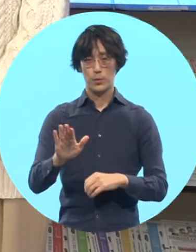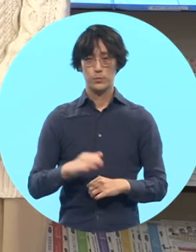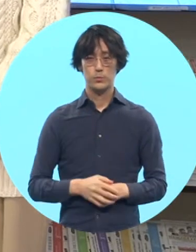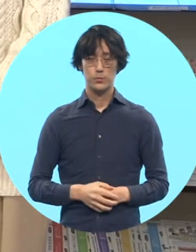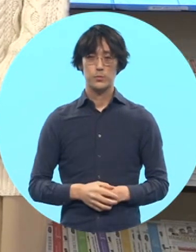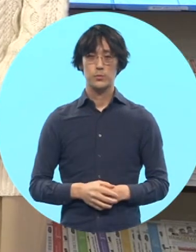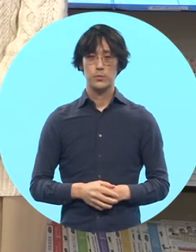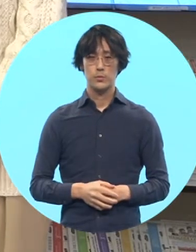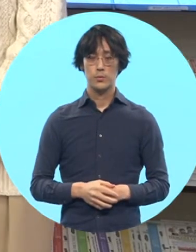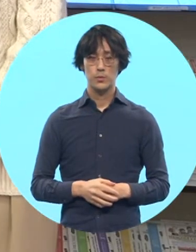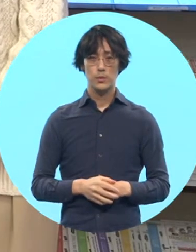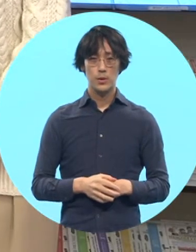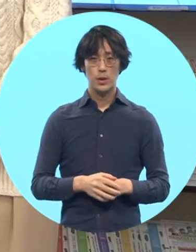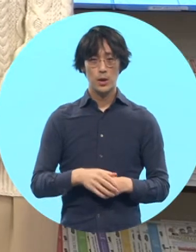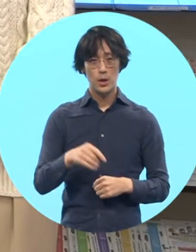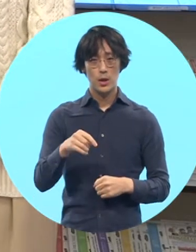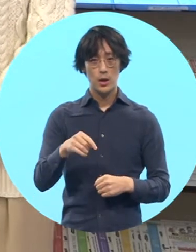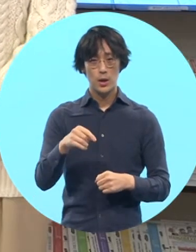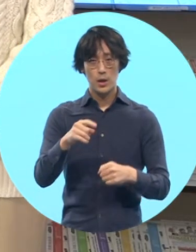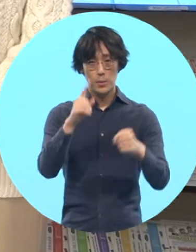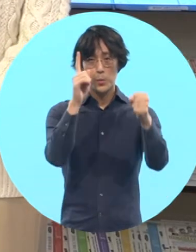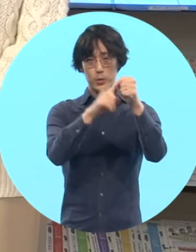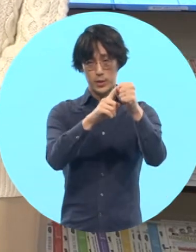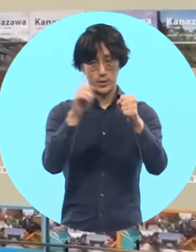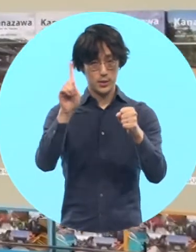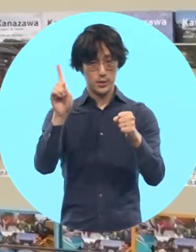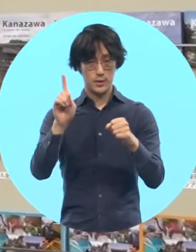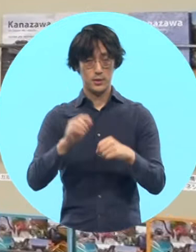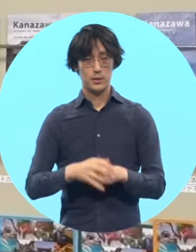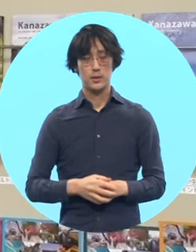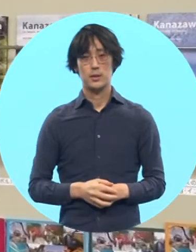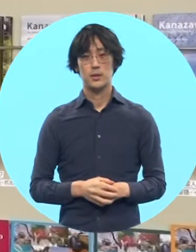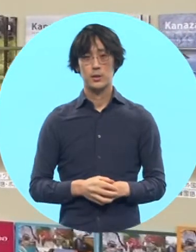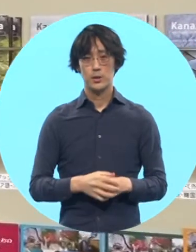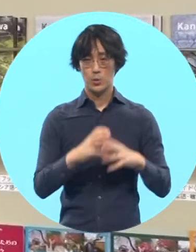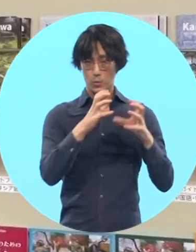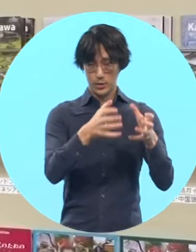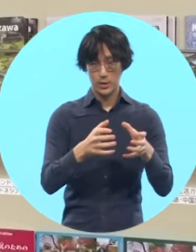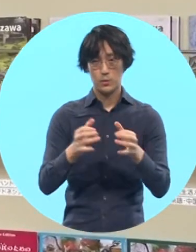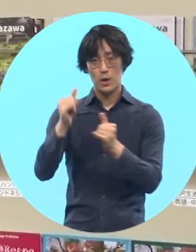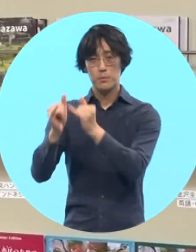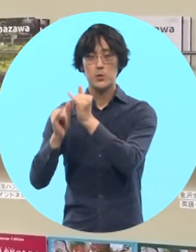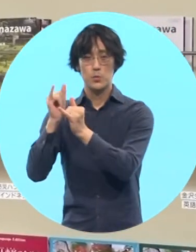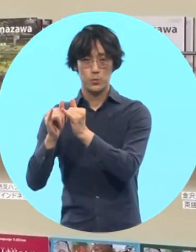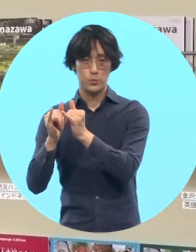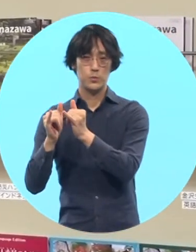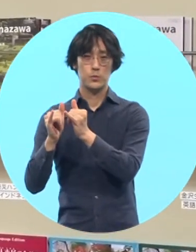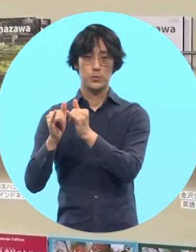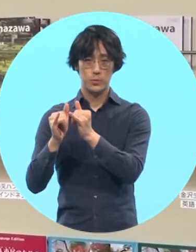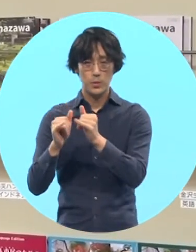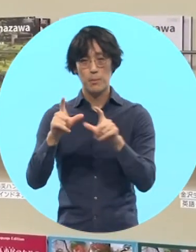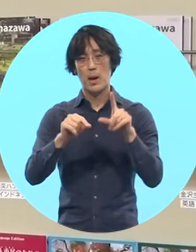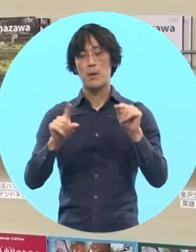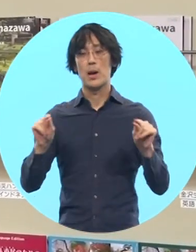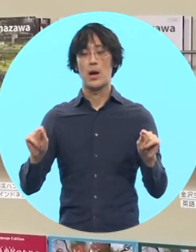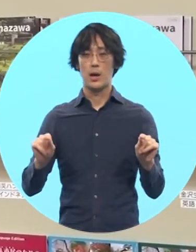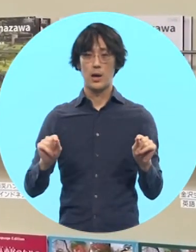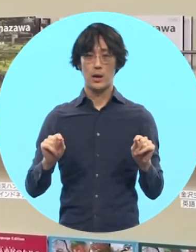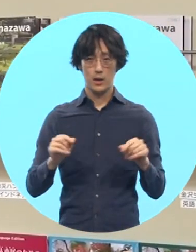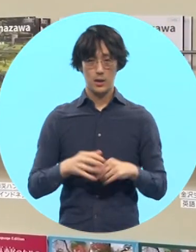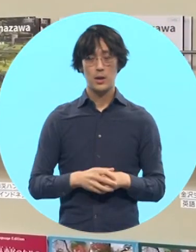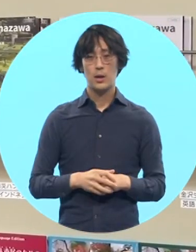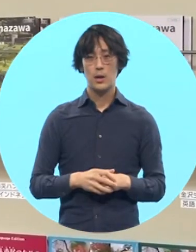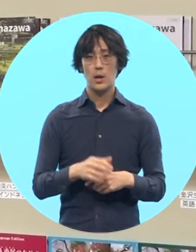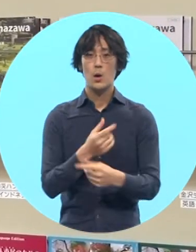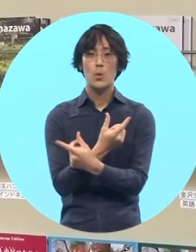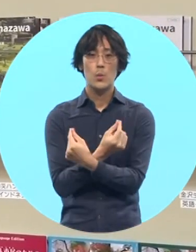事業を通してどういったことを目指していきたいですか？ はい、国籍や民族などの異なる人々が互